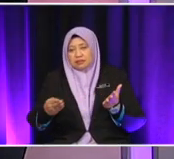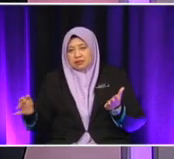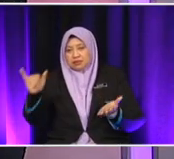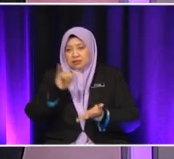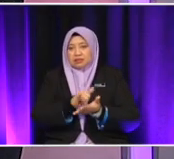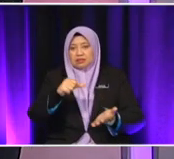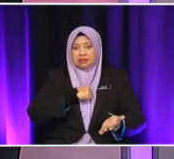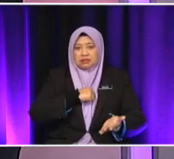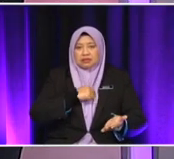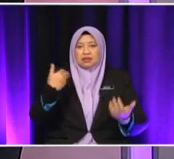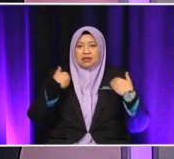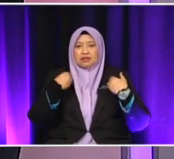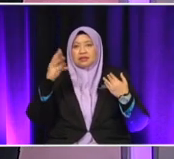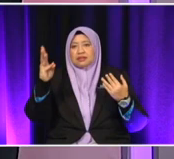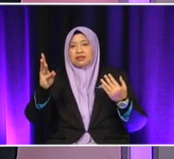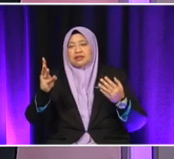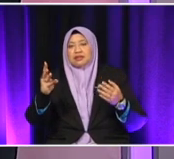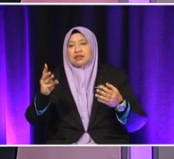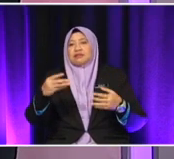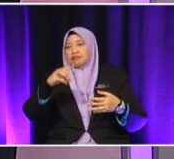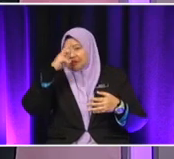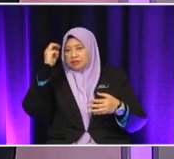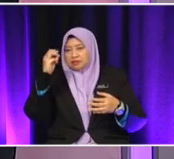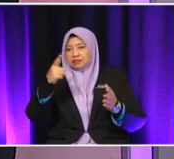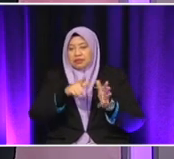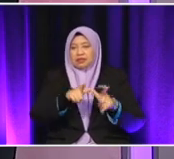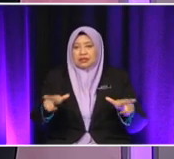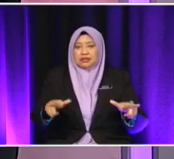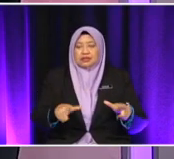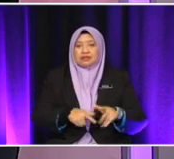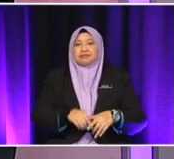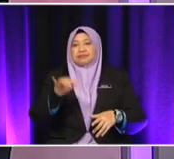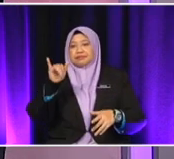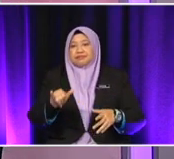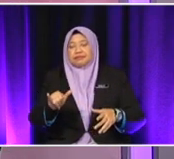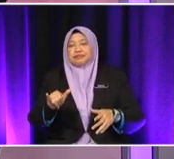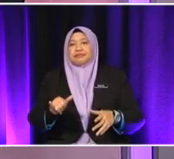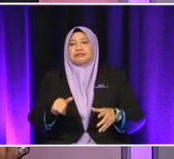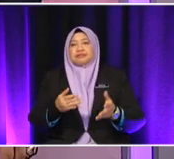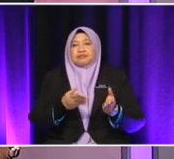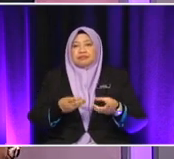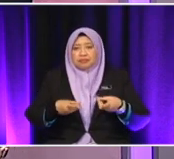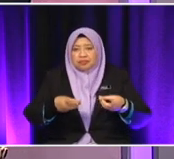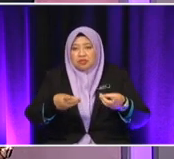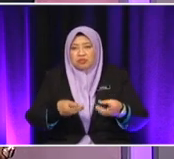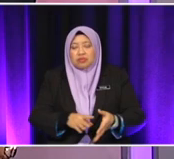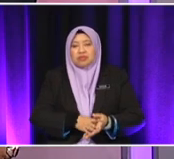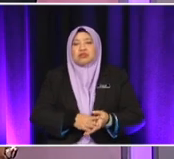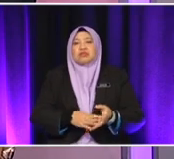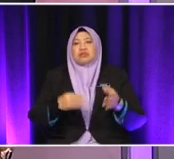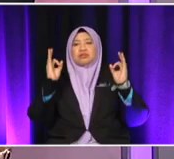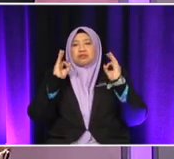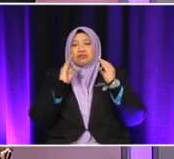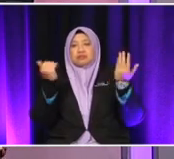ada 6 lagi faktor yang menentukan yang mendorong Firma untuk menghasilkan sesuatu barang